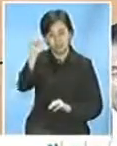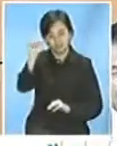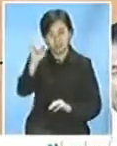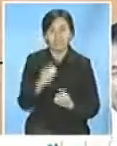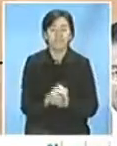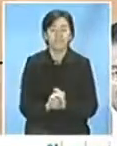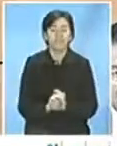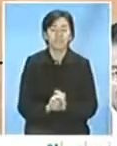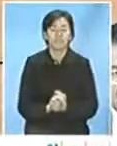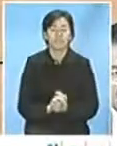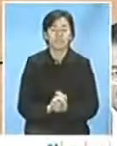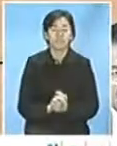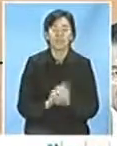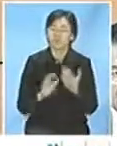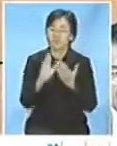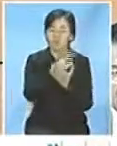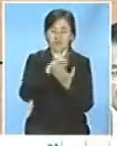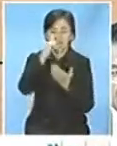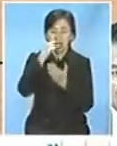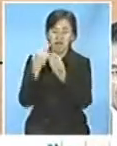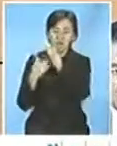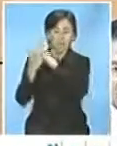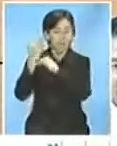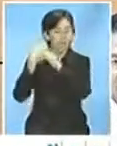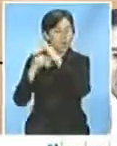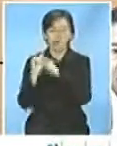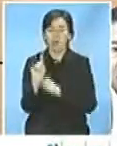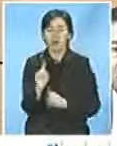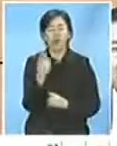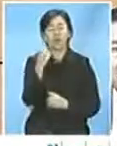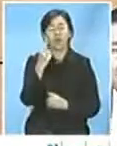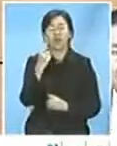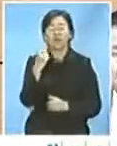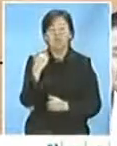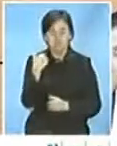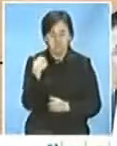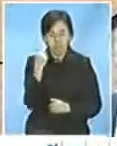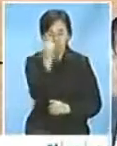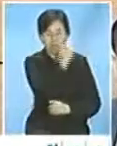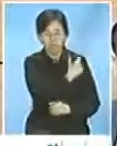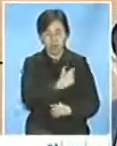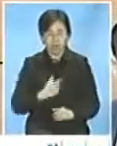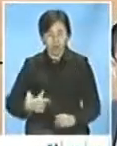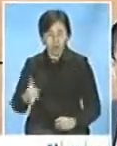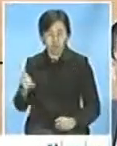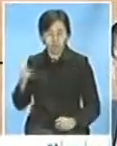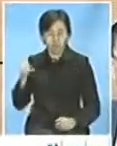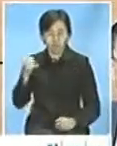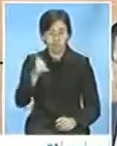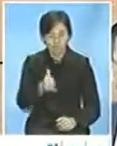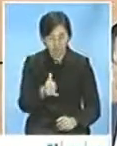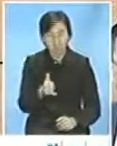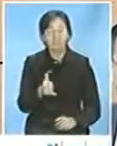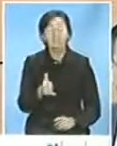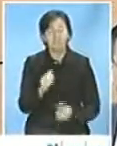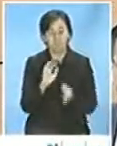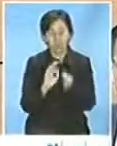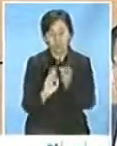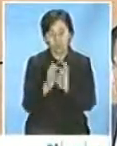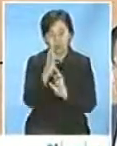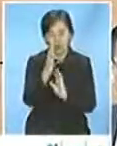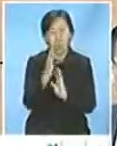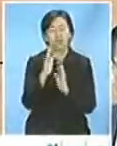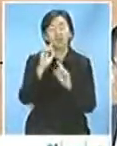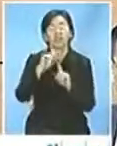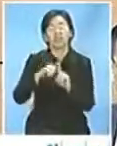เป็นครั้งเดียวในประวัติศาสตร์ประเทศที่พระบาทสมเด็จพระเจ้าอยู่หัวได้เสด็จ ในพิธีพระราชทานเพลิงศพวีรชน